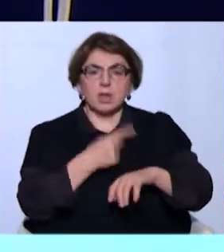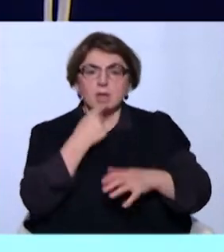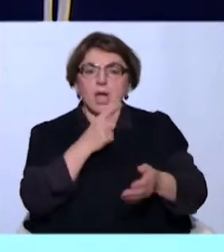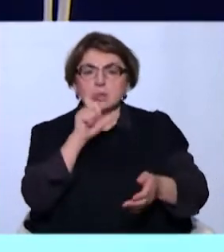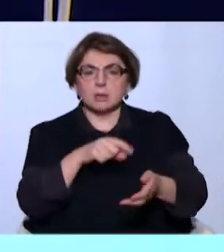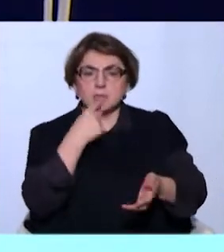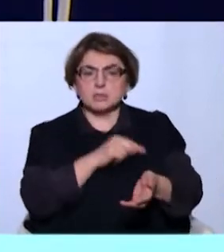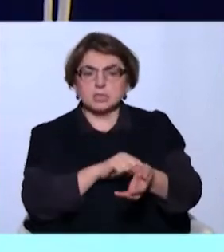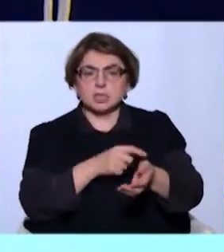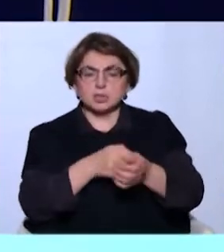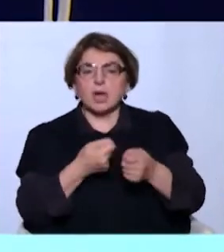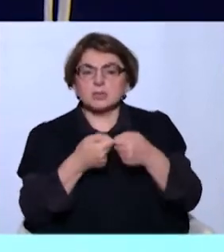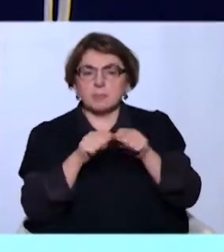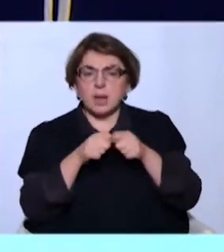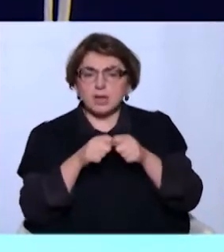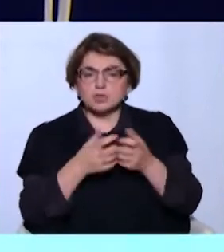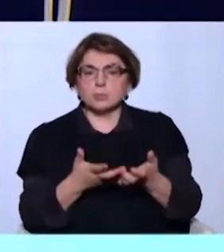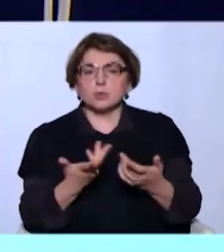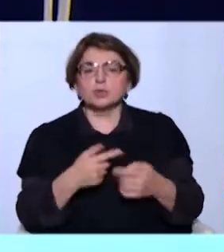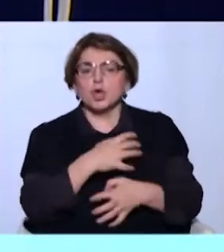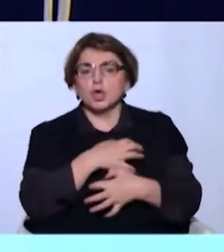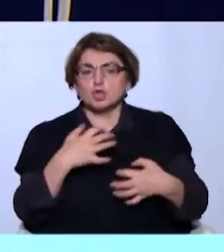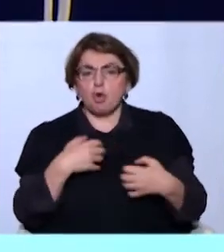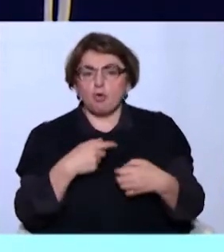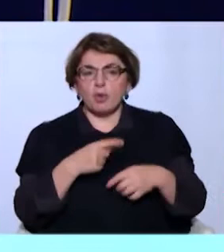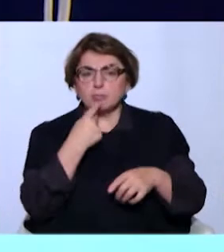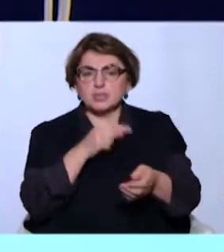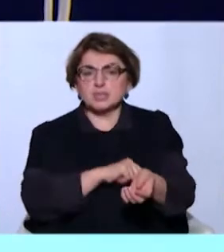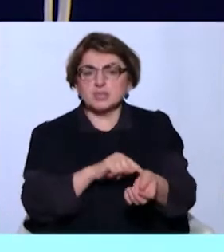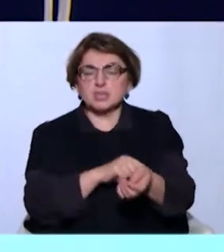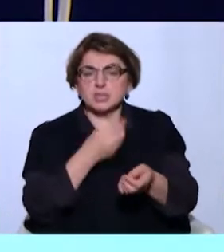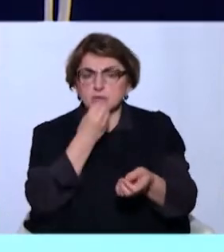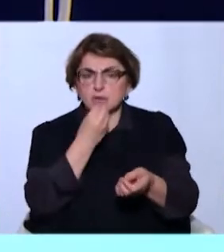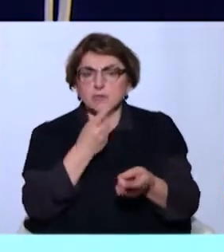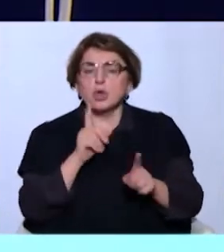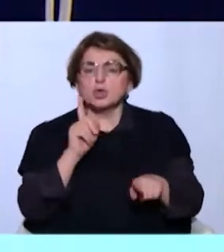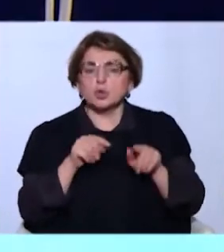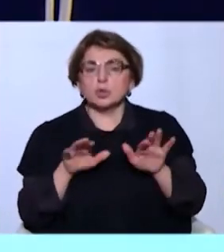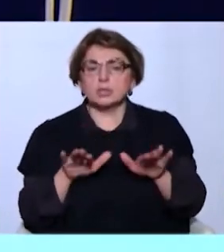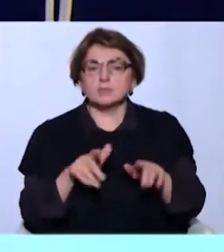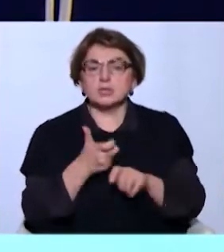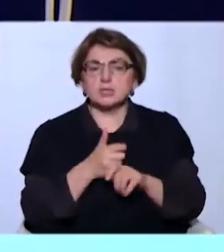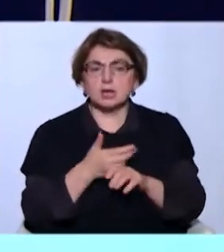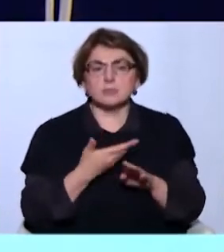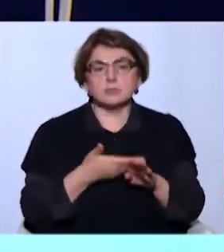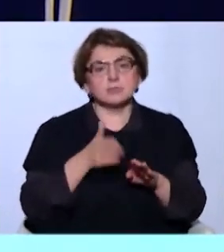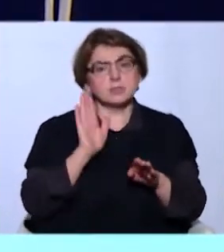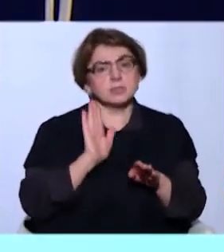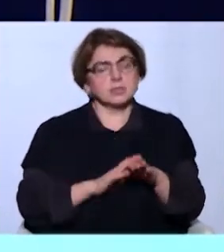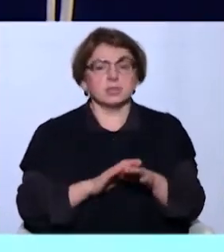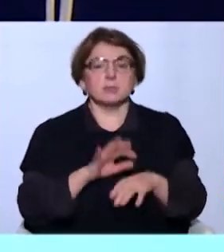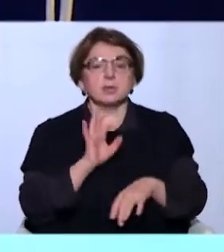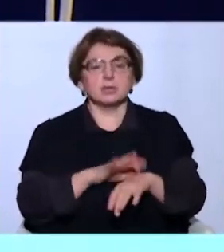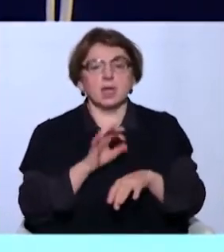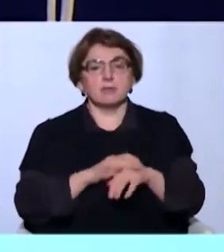ბაღლიმჯოები, რომლებიც სისხლით იკვებებიან ცხოველების. Და გარდა ამისა, ზოგიერთი მწერი ძალიან მძიმე დაავადების